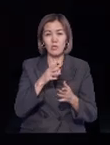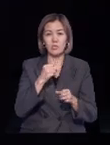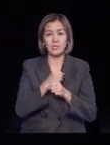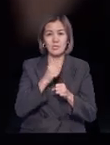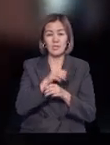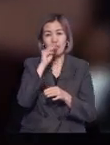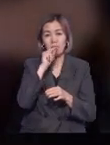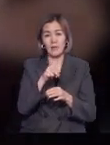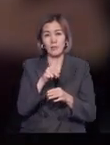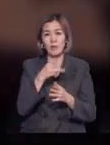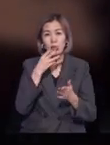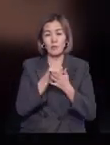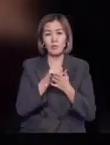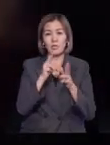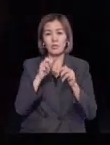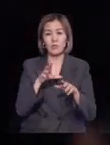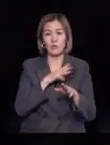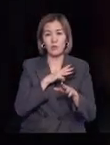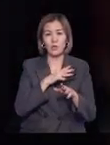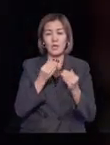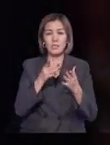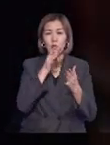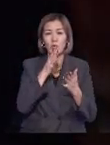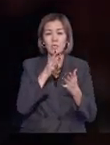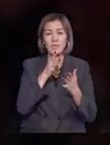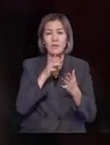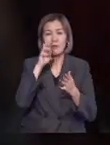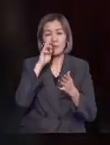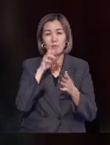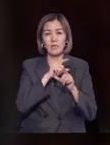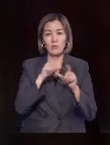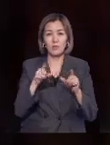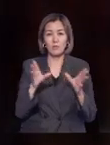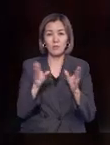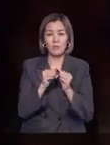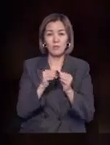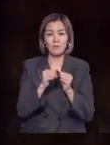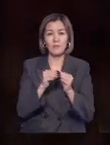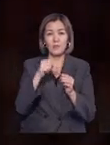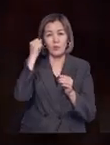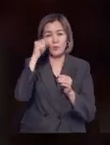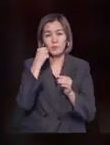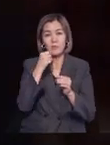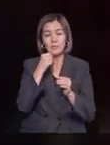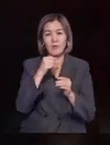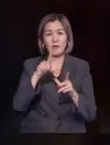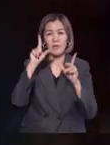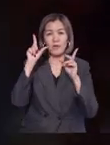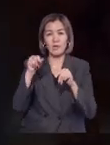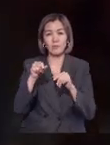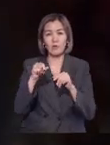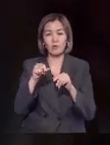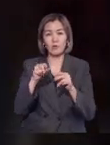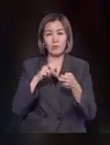ұрлық жасады деген айыппен өз елінде іздеуде жүрді. Қазіргі уақытта мүдделі мемлекеттік органдармен бірлесіп, оны Өзбекстанға экстрадациялау